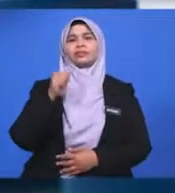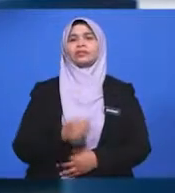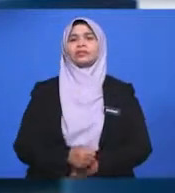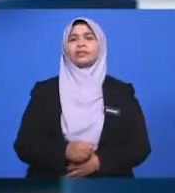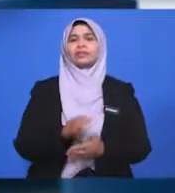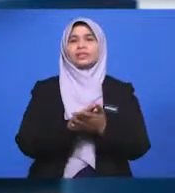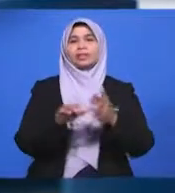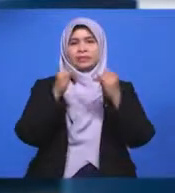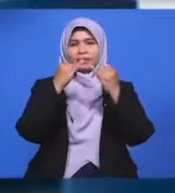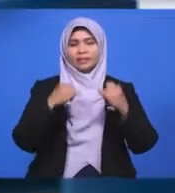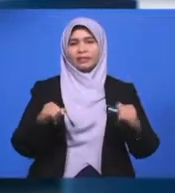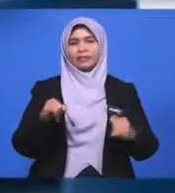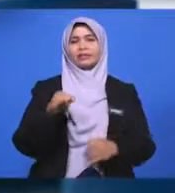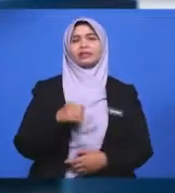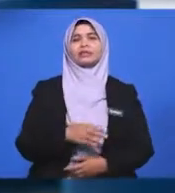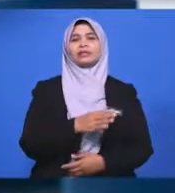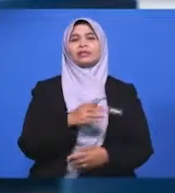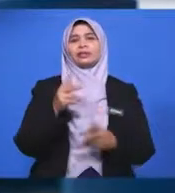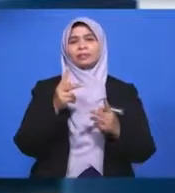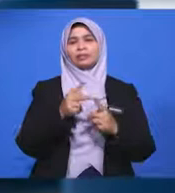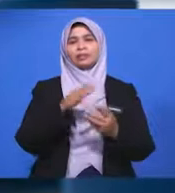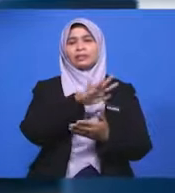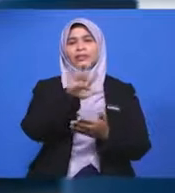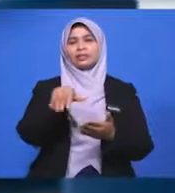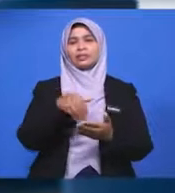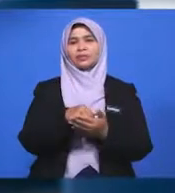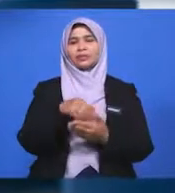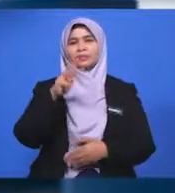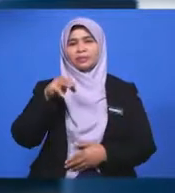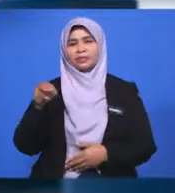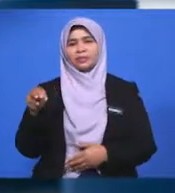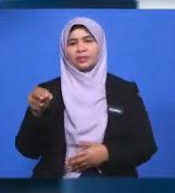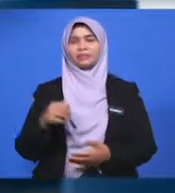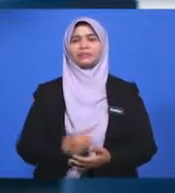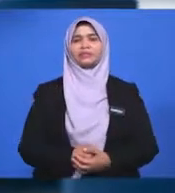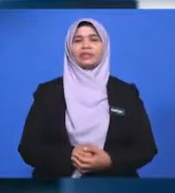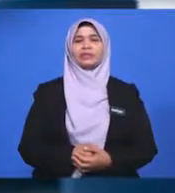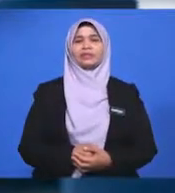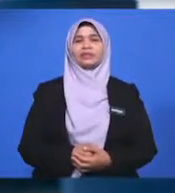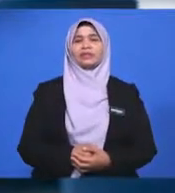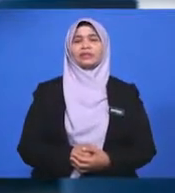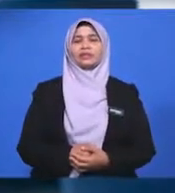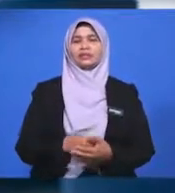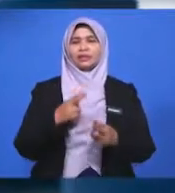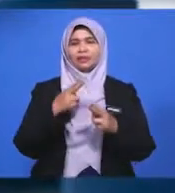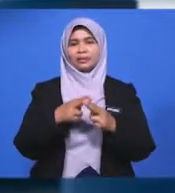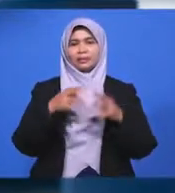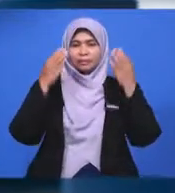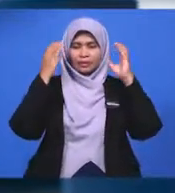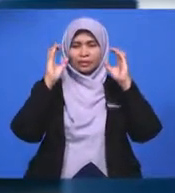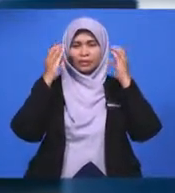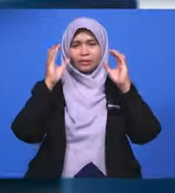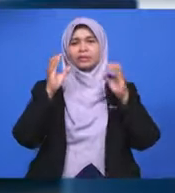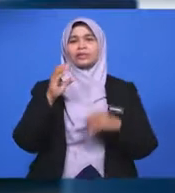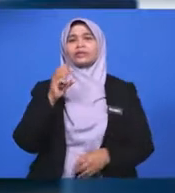Assalamualaikum, selamat sejahtera kepada semua anak murid saya. Hai, nama cikgu,